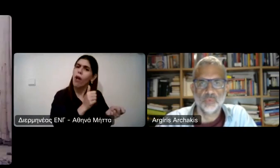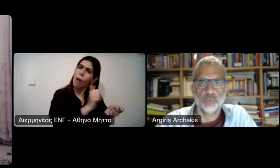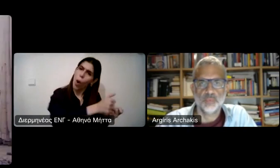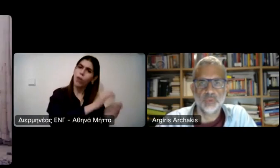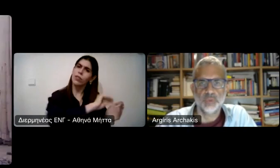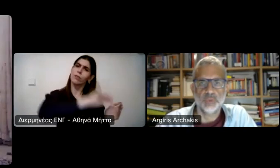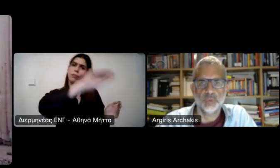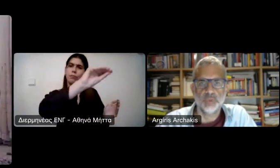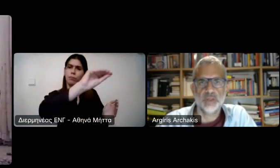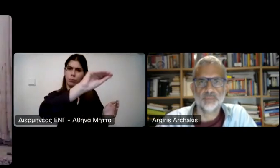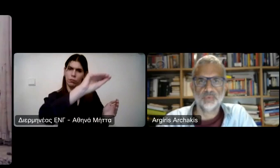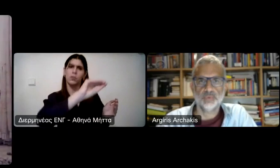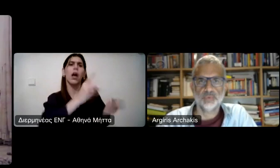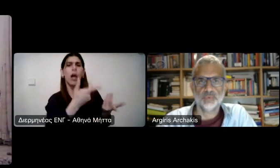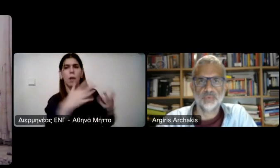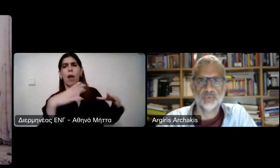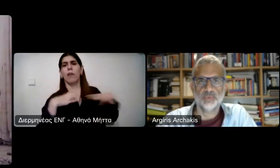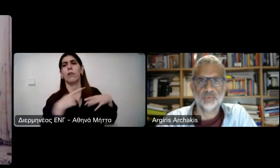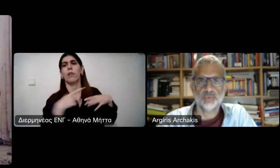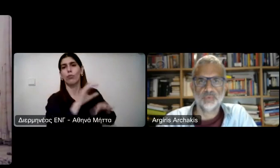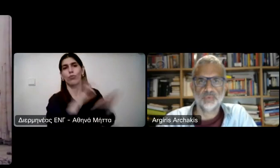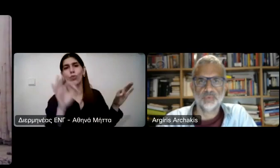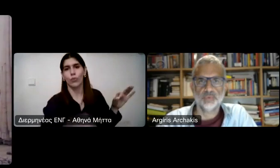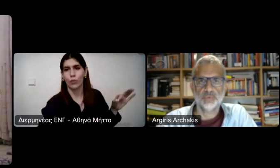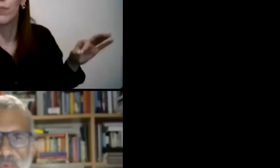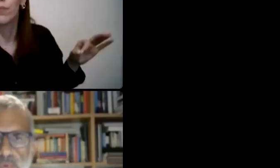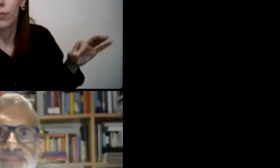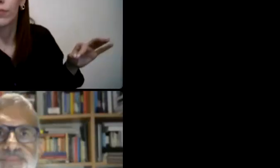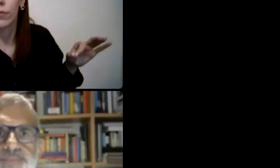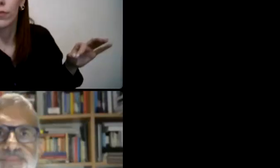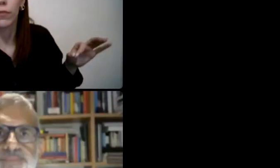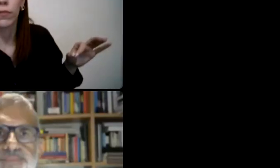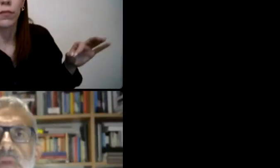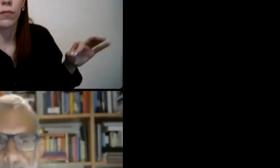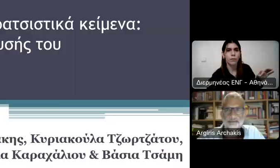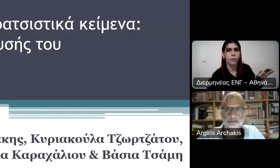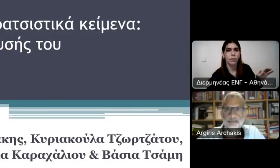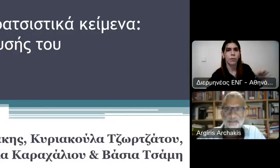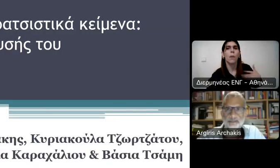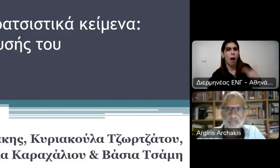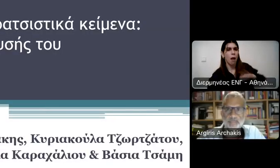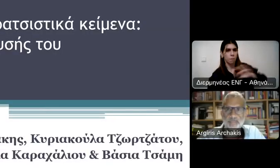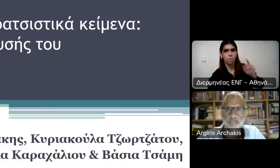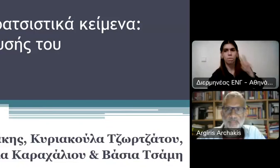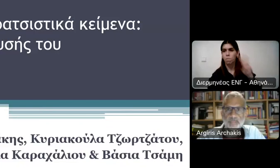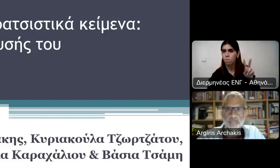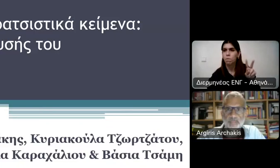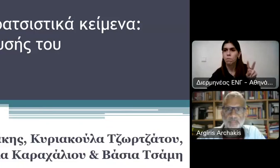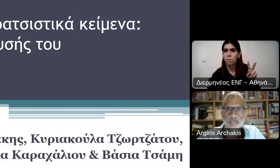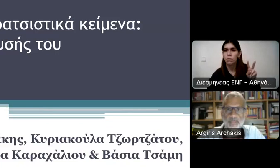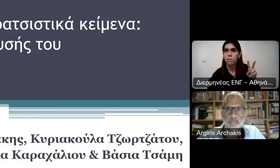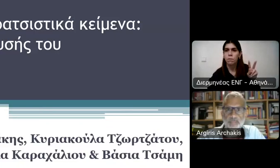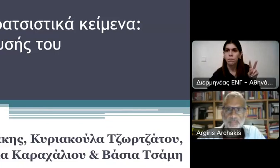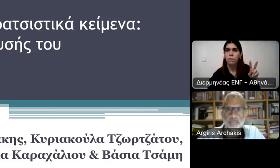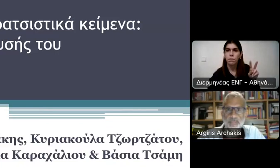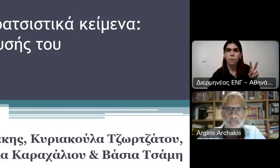το PowerPoint. Ωραία. Είναι καθοδόν. Ωραία. Μια χαρά. Το βλέπετε έτσι? Όχι, τώρα.